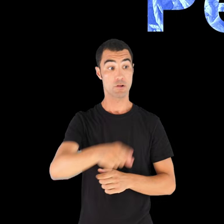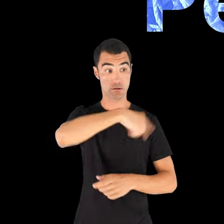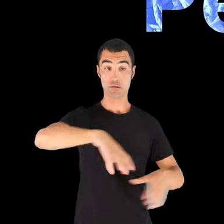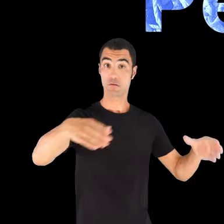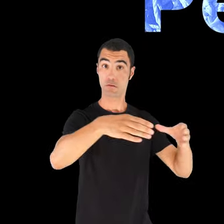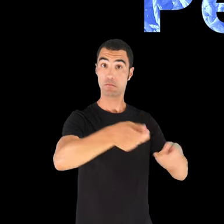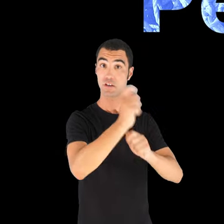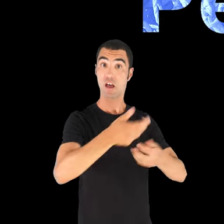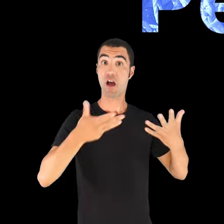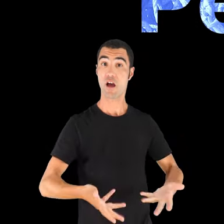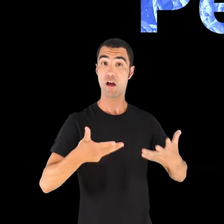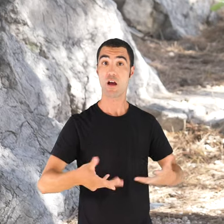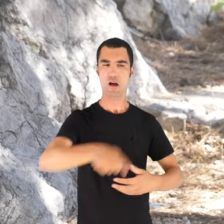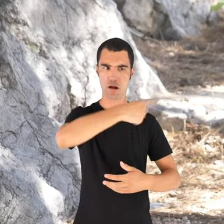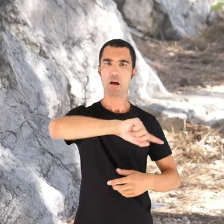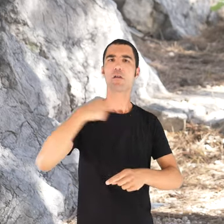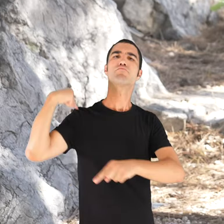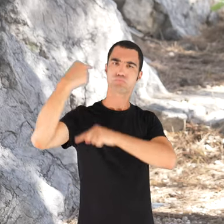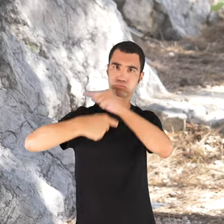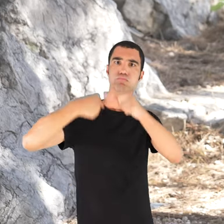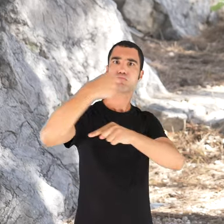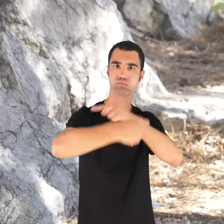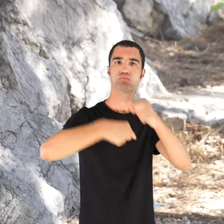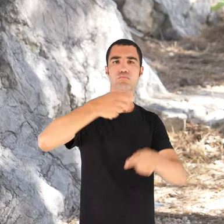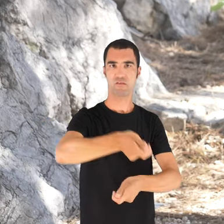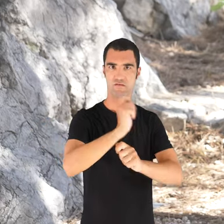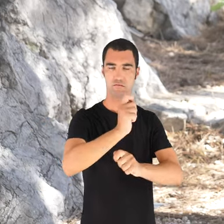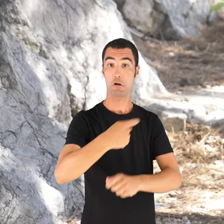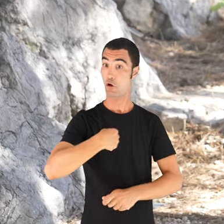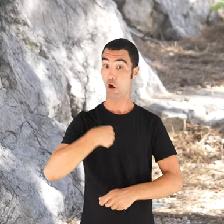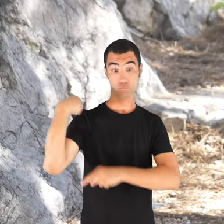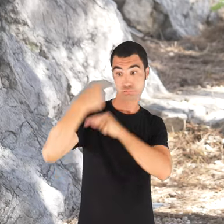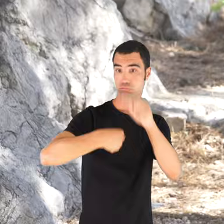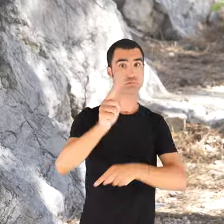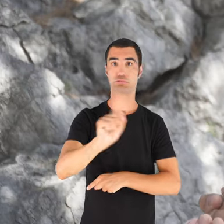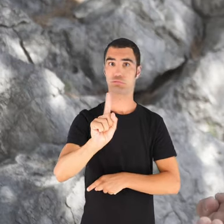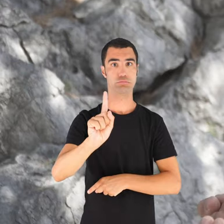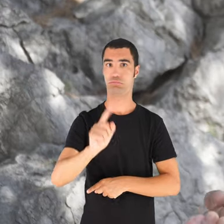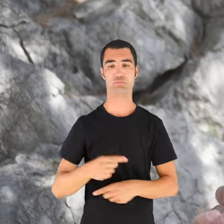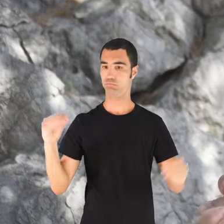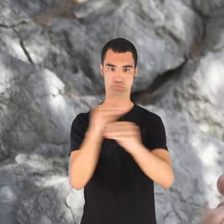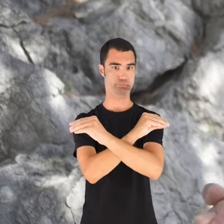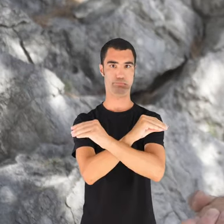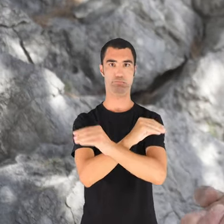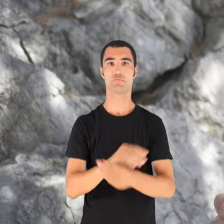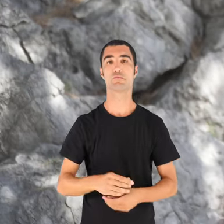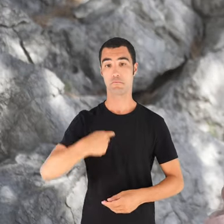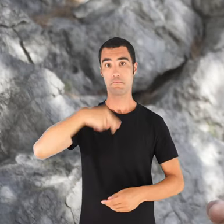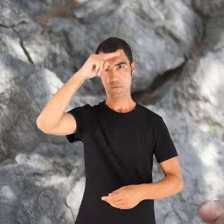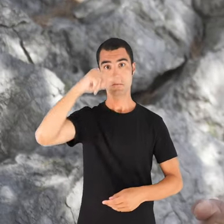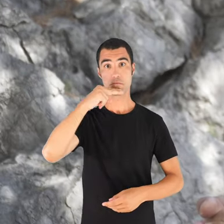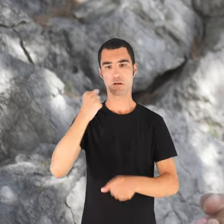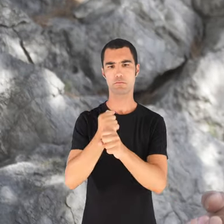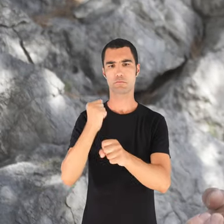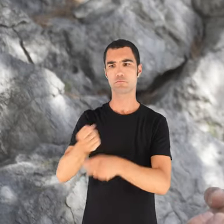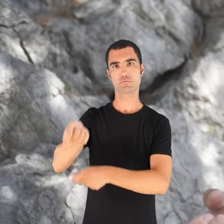Els pescadors que ara són descendents, jo no soc descendent de família pescadora. Al contrari, mon